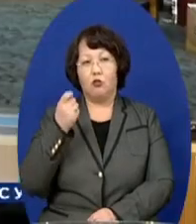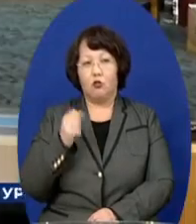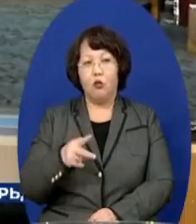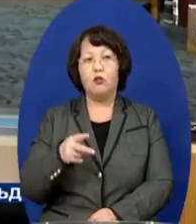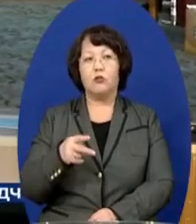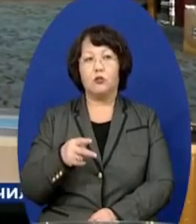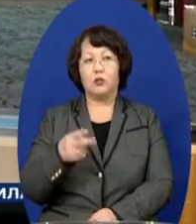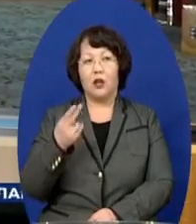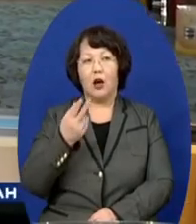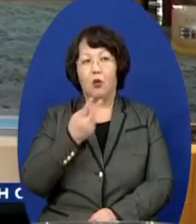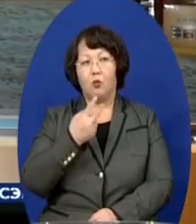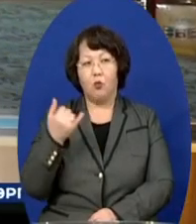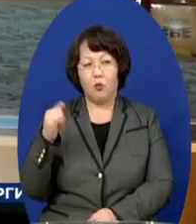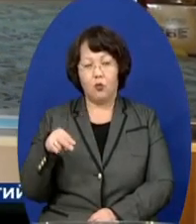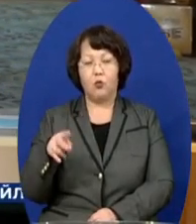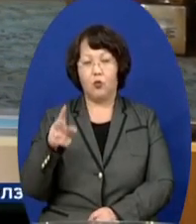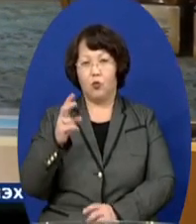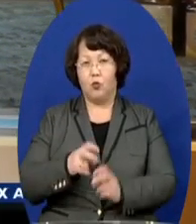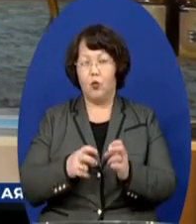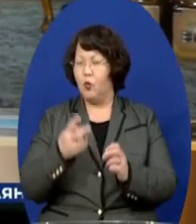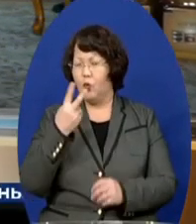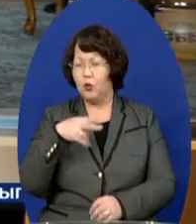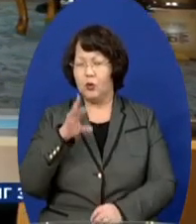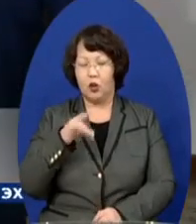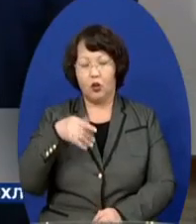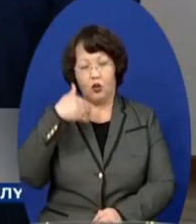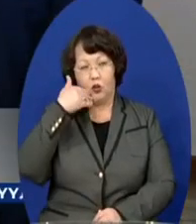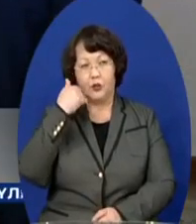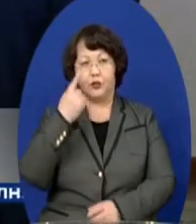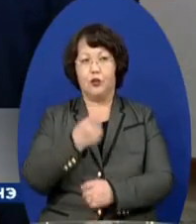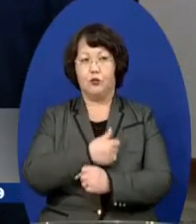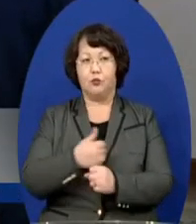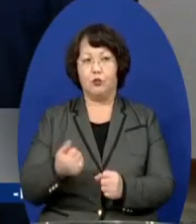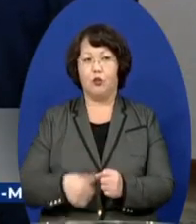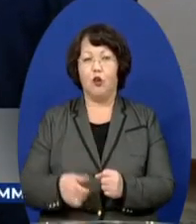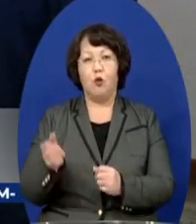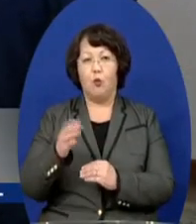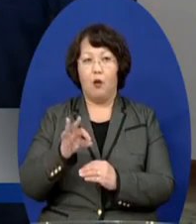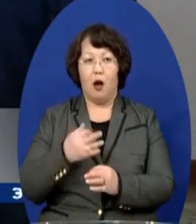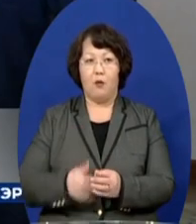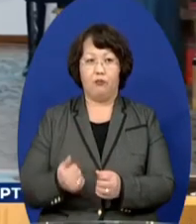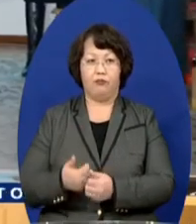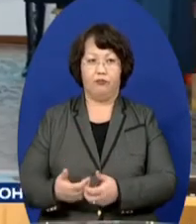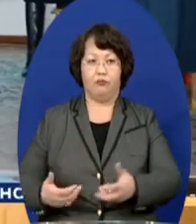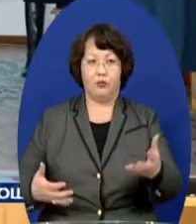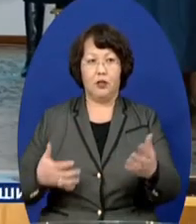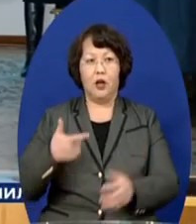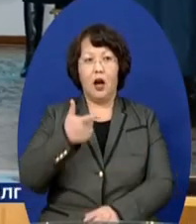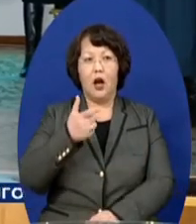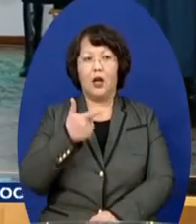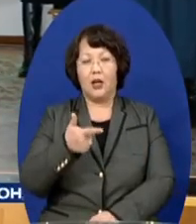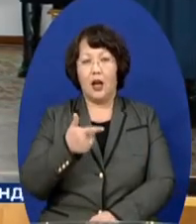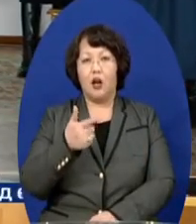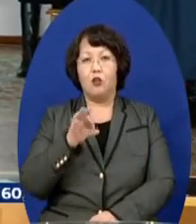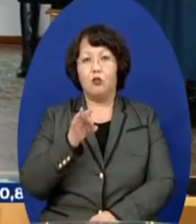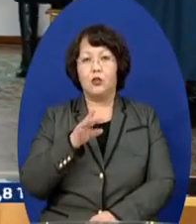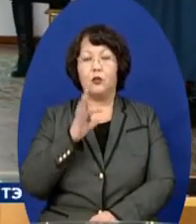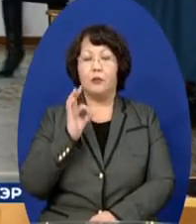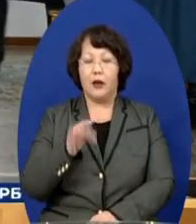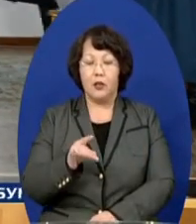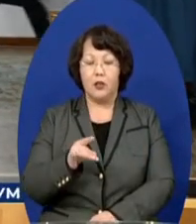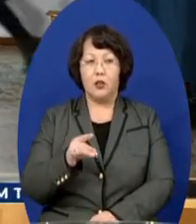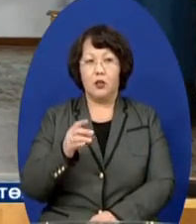илүү анхаарч цанвал үлдрийн хонин сүргийг жил бүр малын хорголгүй өсгөн үржүүлсэн байна. Галт сумын Нүхт багийн малчин Ганжуурын Үлзий